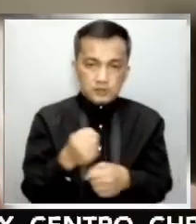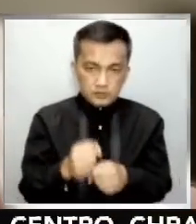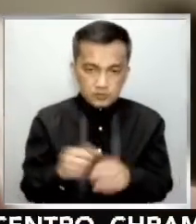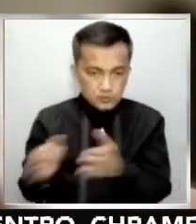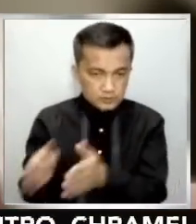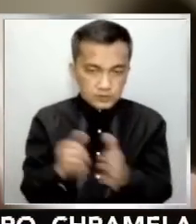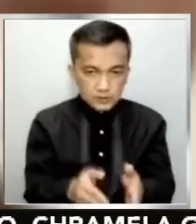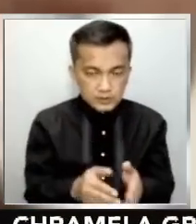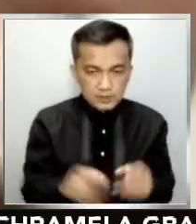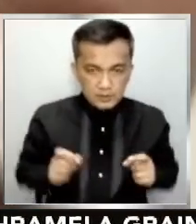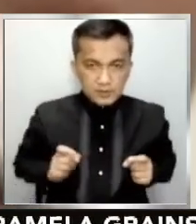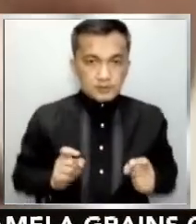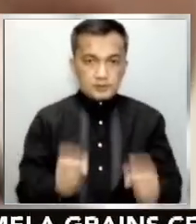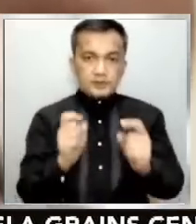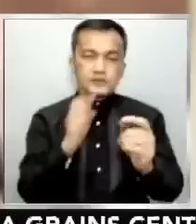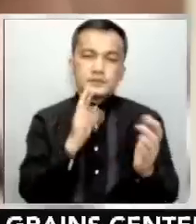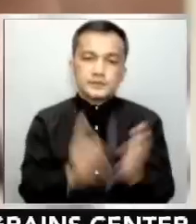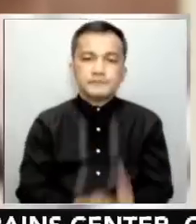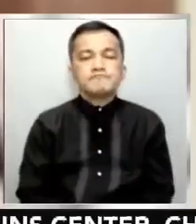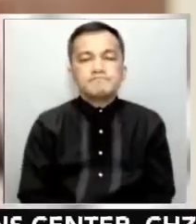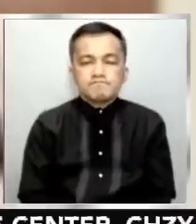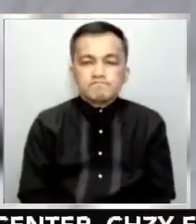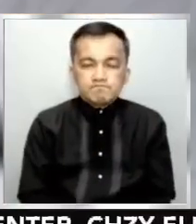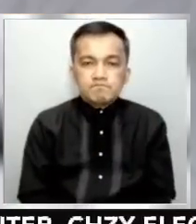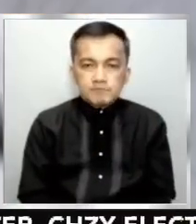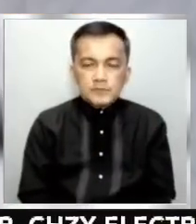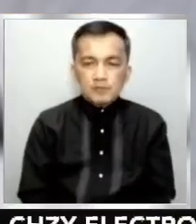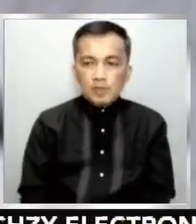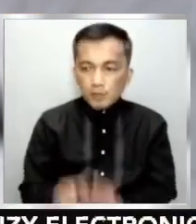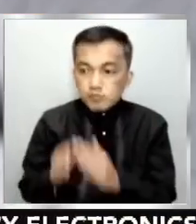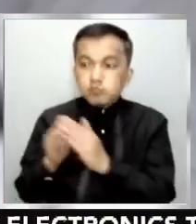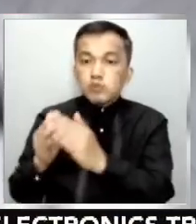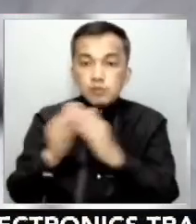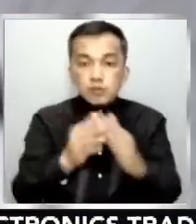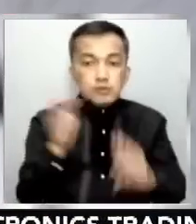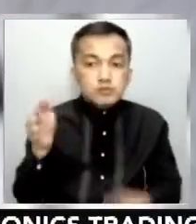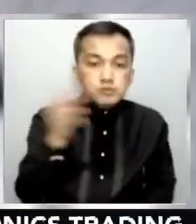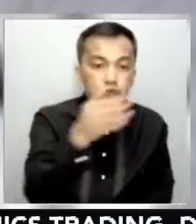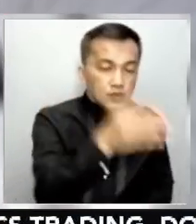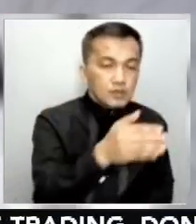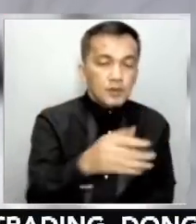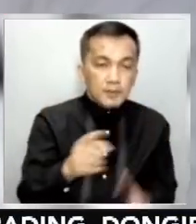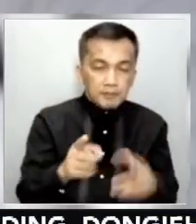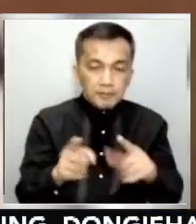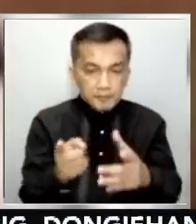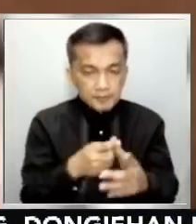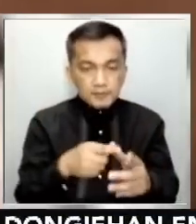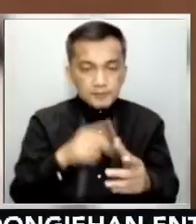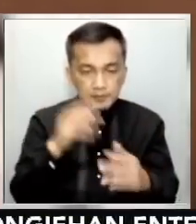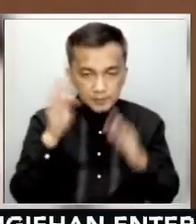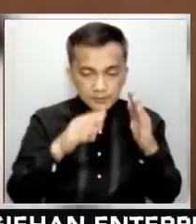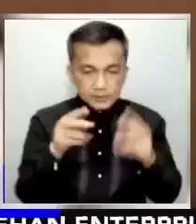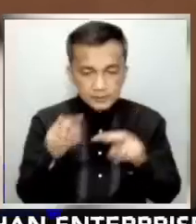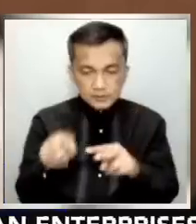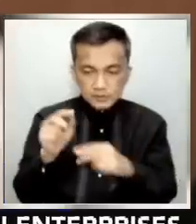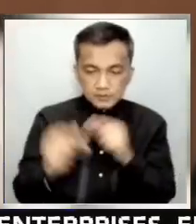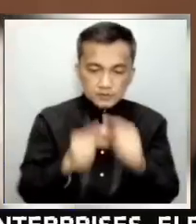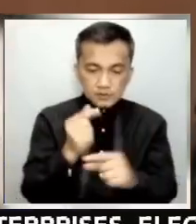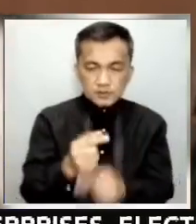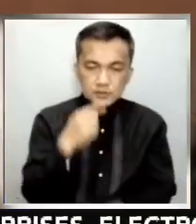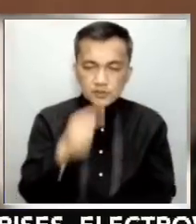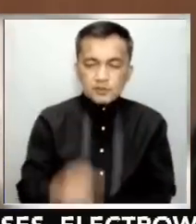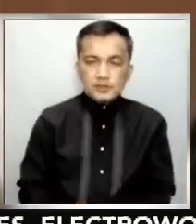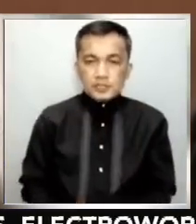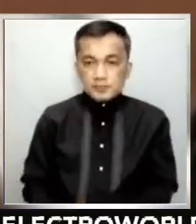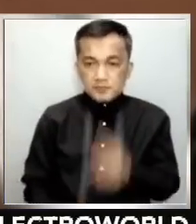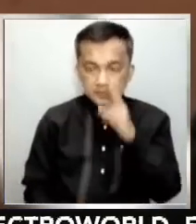ang registration. Halos magbahay-bahay ng araw sila, pero ang pangunahing problemang nakita nila ayon sa Globe. Sa Visayas, Mindanao, nandiyan